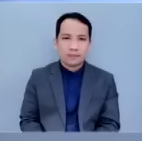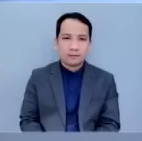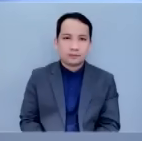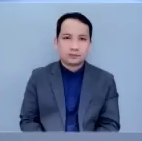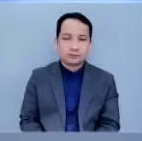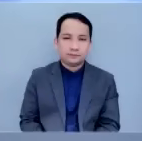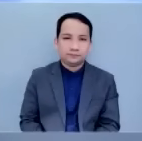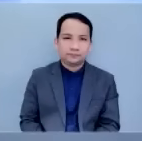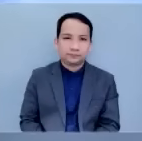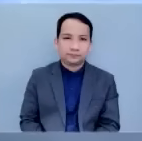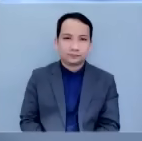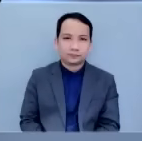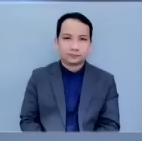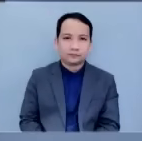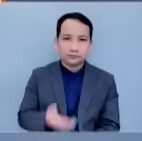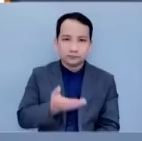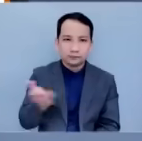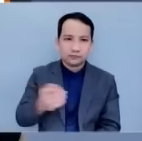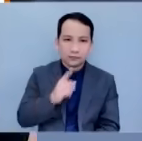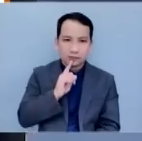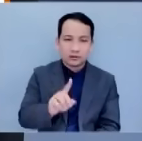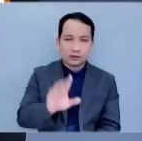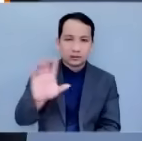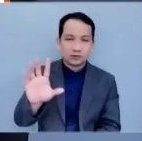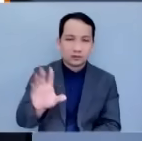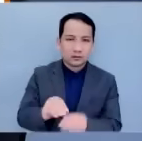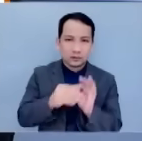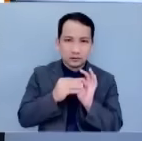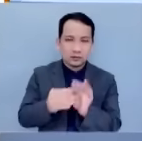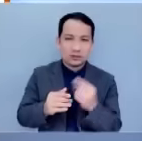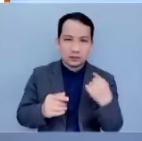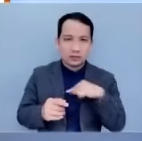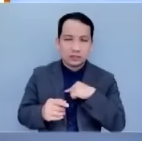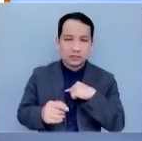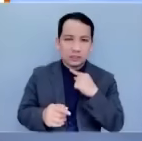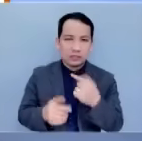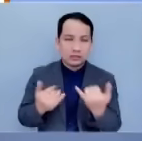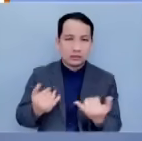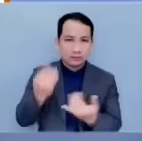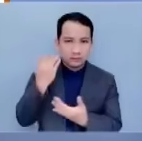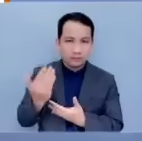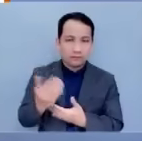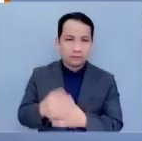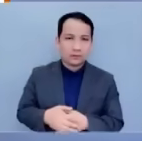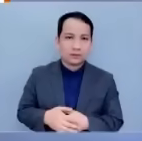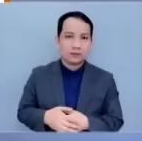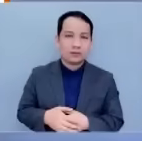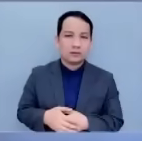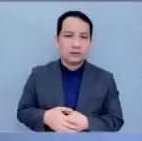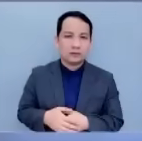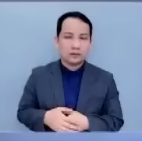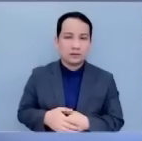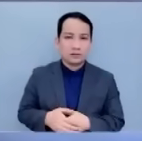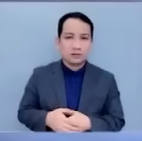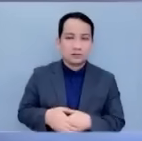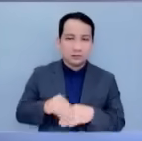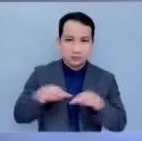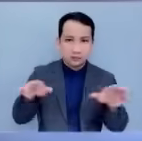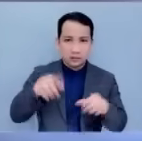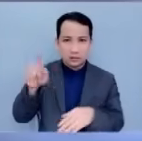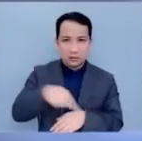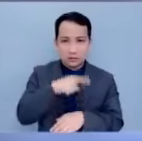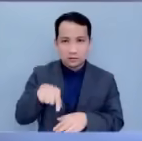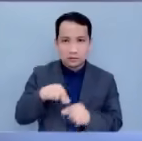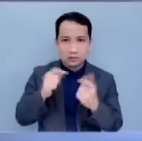Mga kapatid, eto na nga ang mga maiinit na showbiz balita ngayong Lunes. Umaani ngayon ng batikos ang